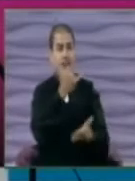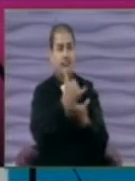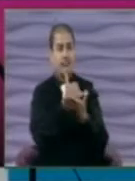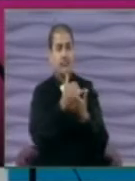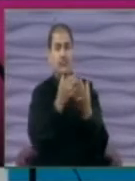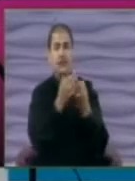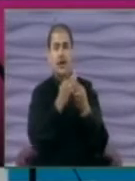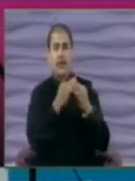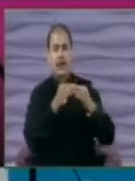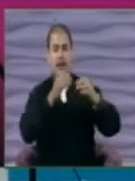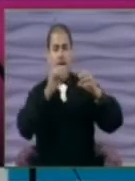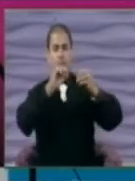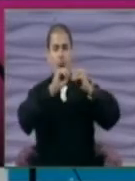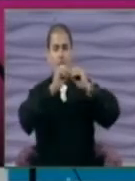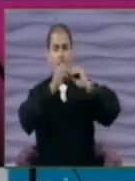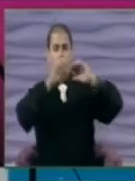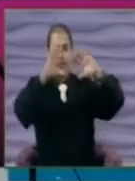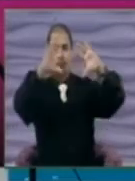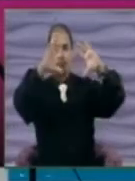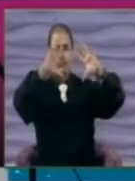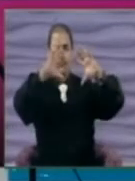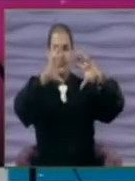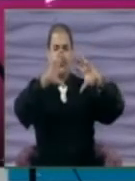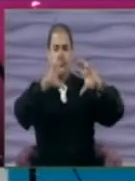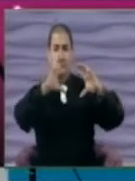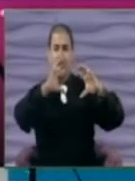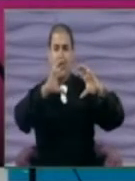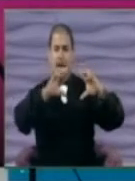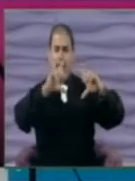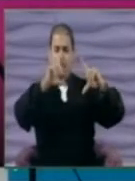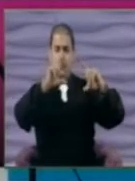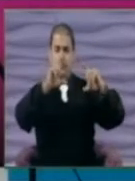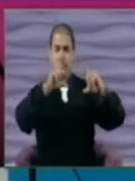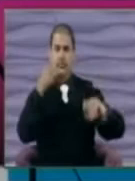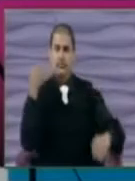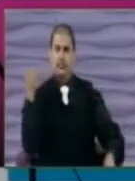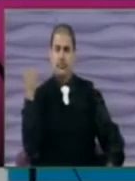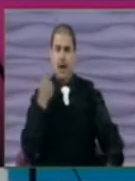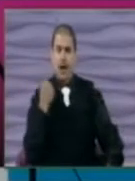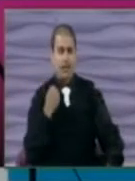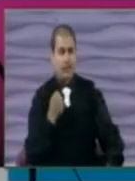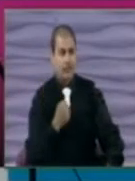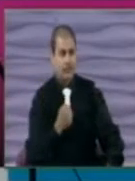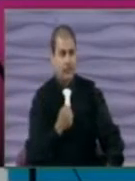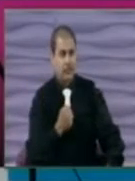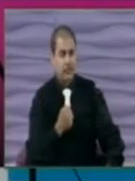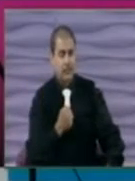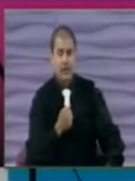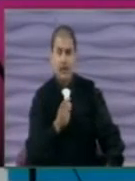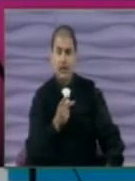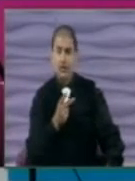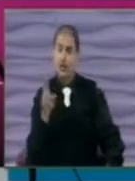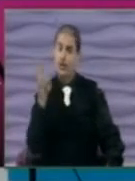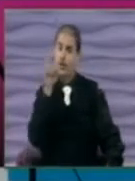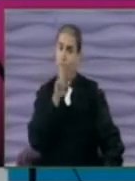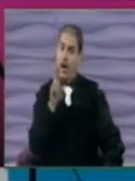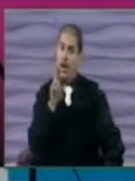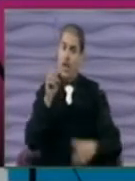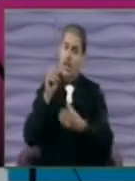الاول. اوكي. هلا قديش هون عم نشوف بالصور الإضاءة كثير بتلعب دور بالتصوير، هل أنت بتتدخل